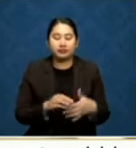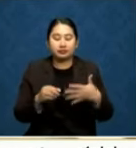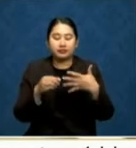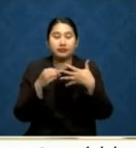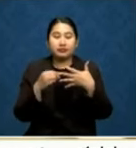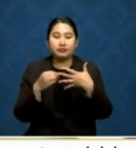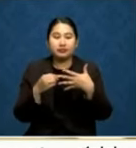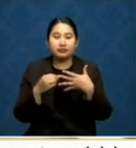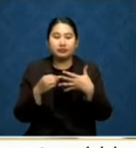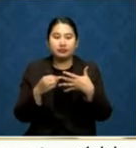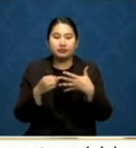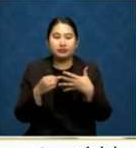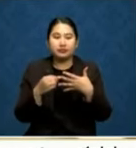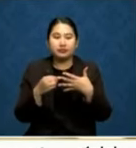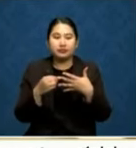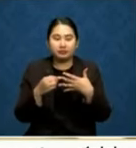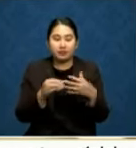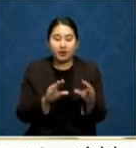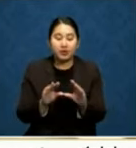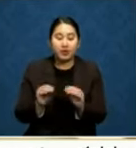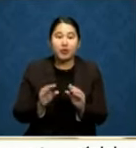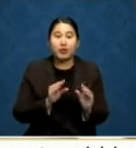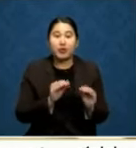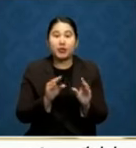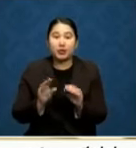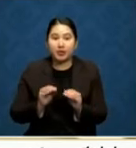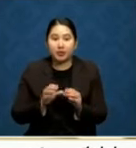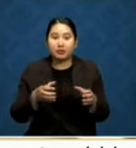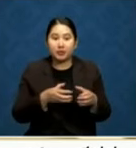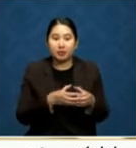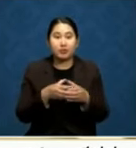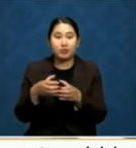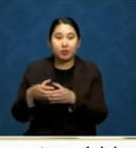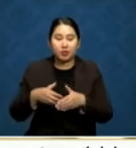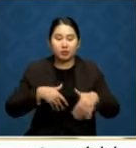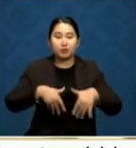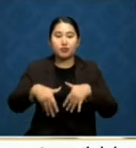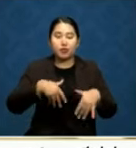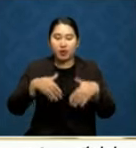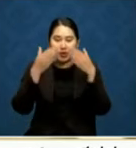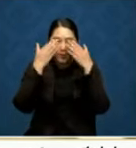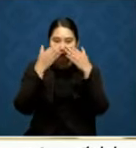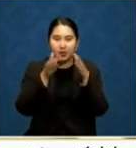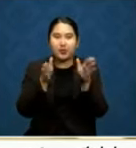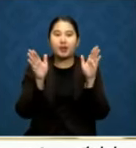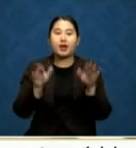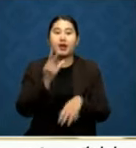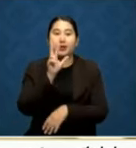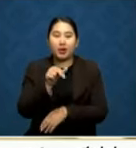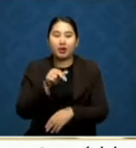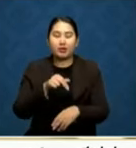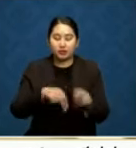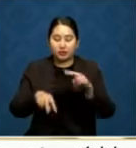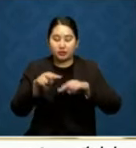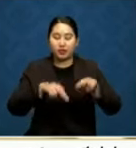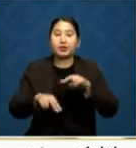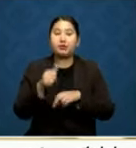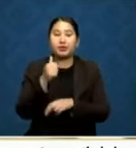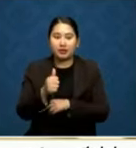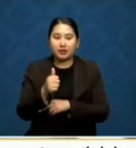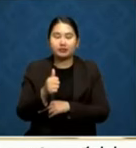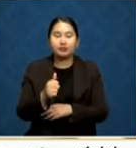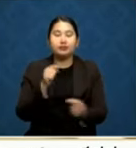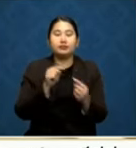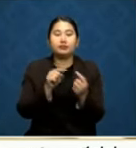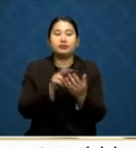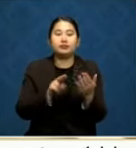3. เปิดรัฟงความจิดเห็และมีการมีส่นร่มของประชาชนอย่กวางขวางปลงใสตรจสอบได้ต่ร